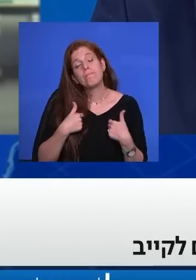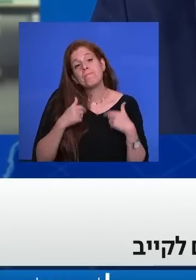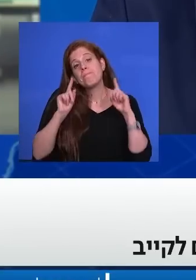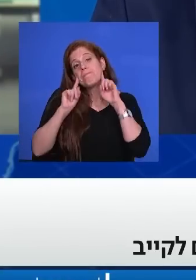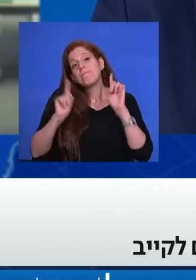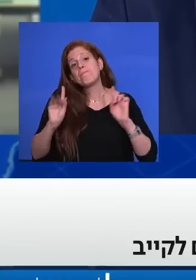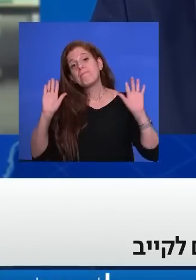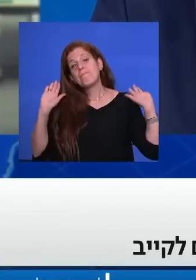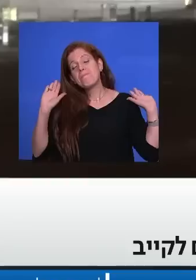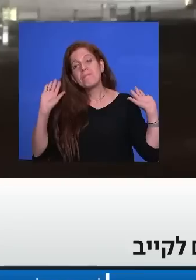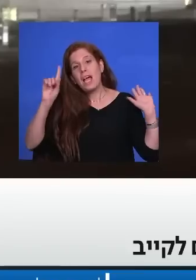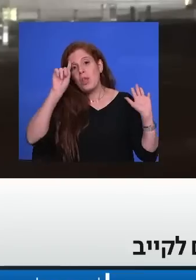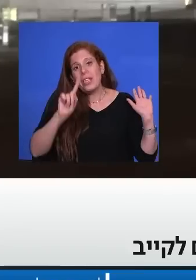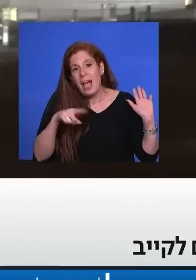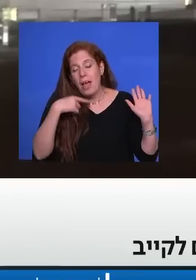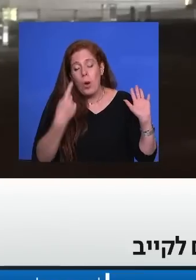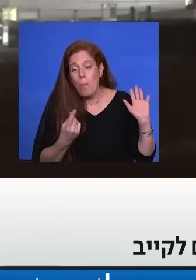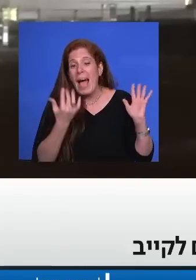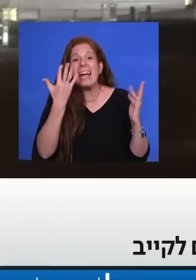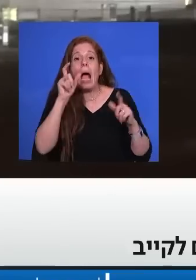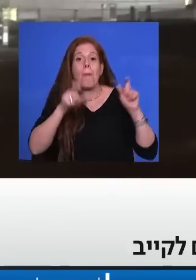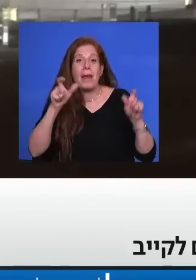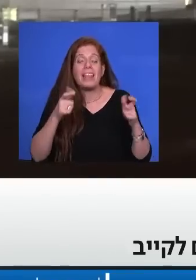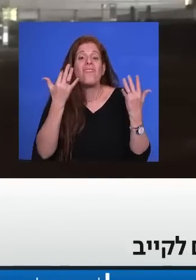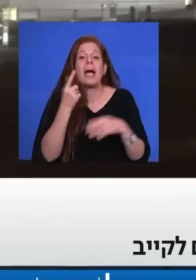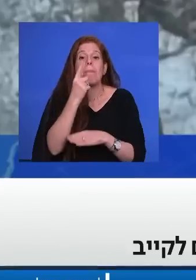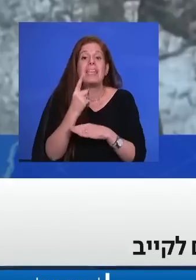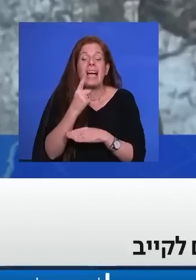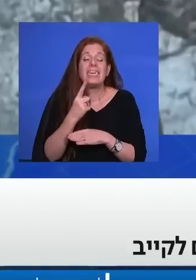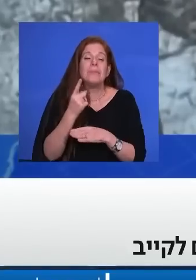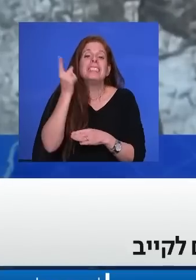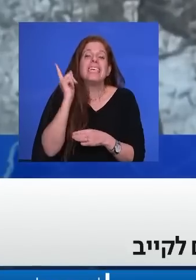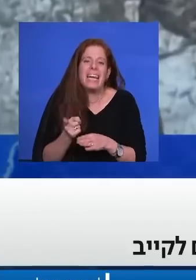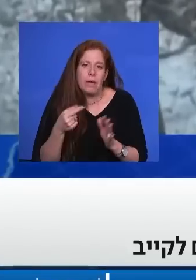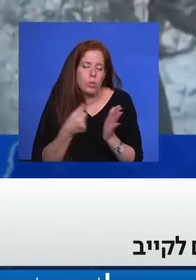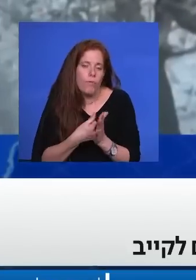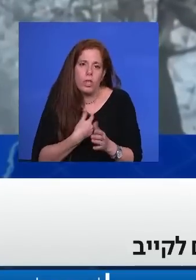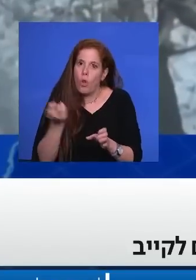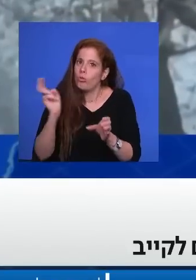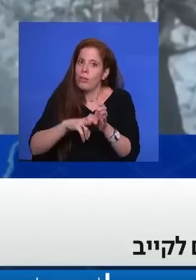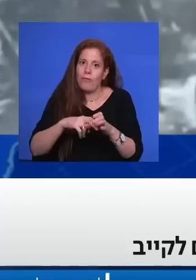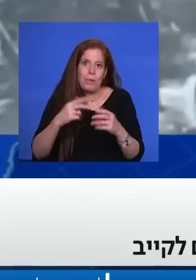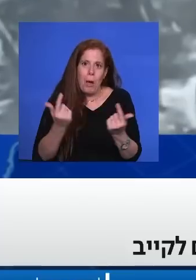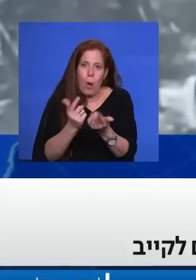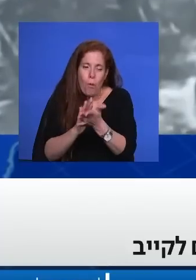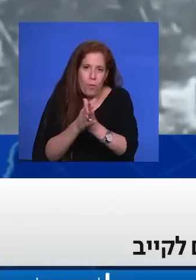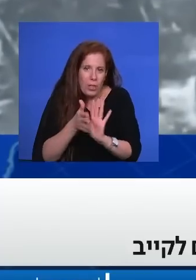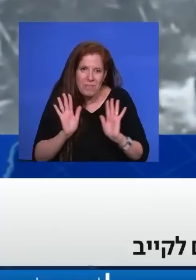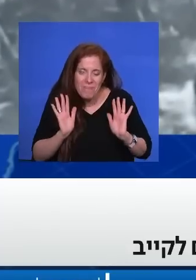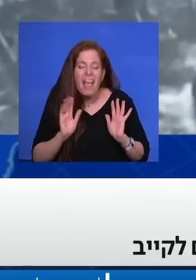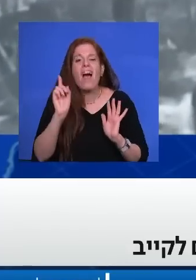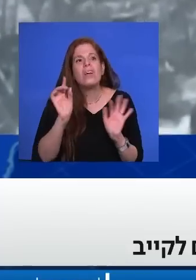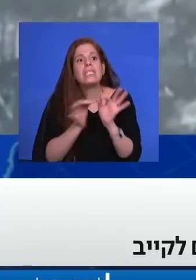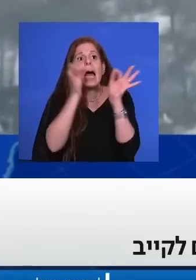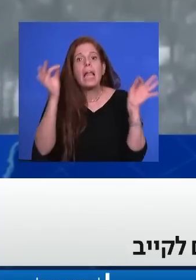לך כמה בני אדם וכמה טנקים ילסחו בסופו של דבר, לא השתתפתי בקרבות הגולן, אבל זו תחילת הדרך. קודם